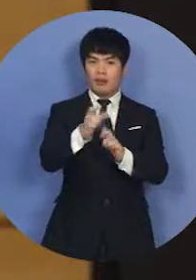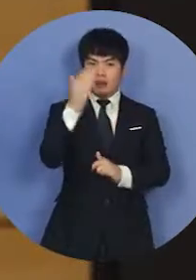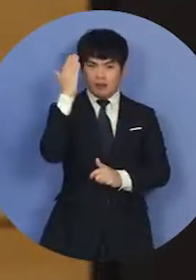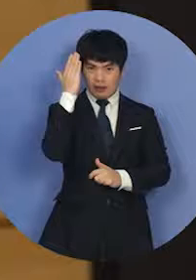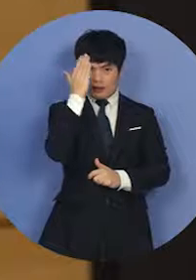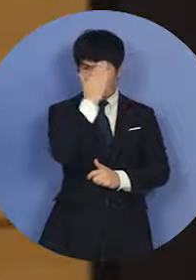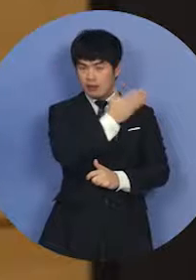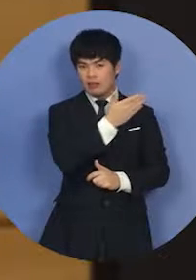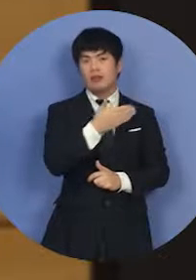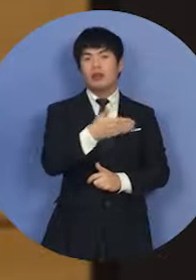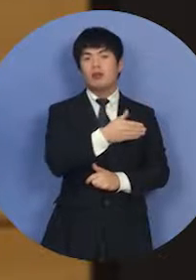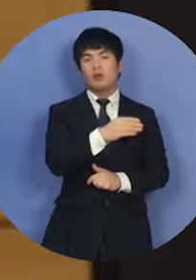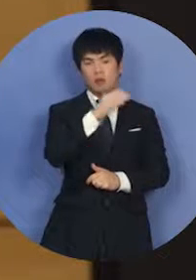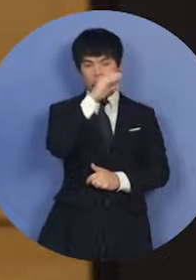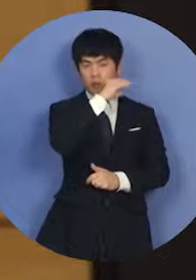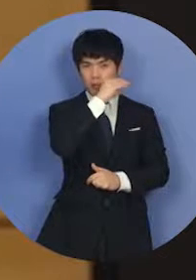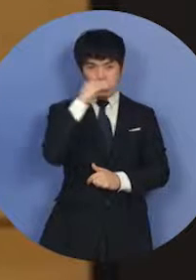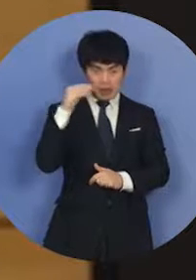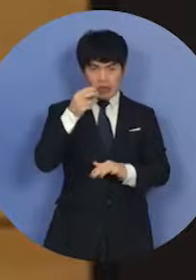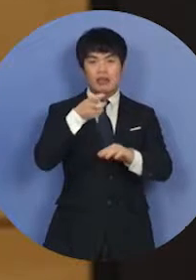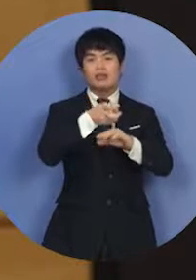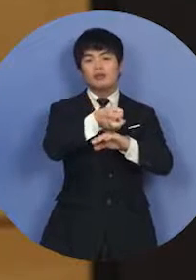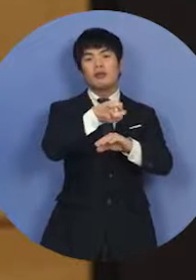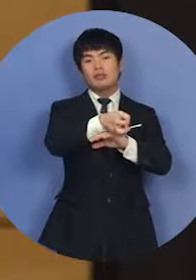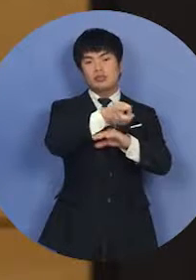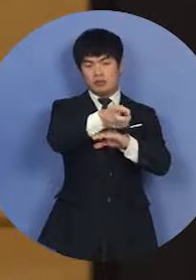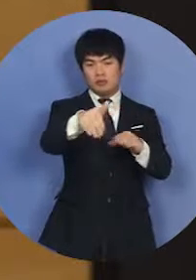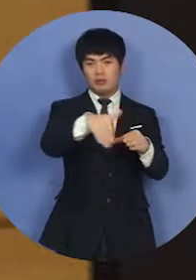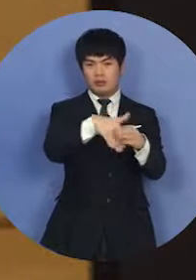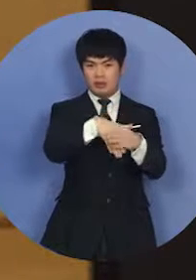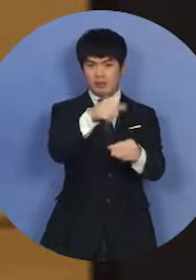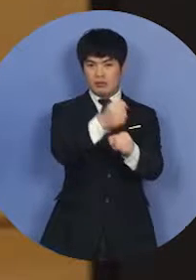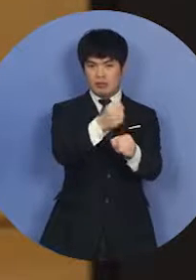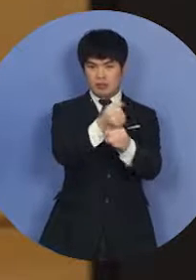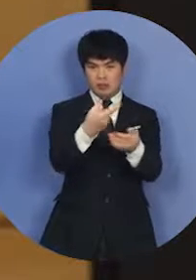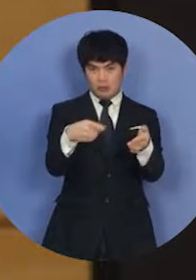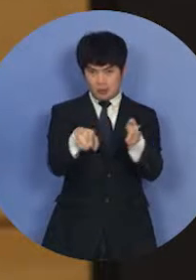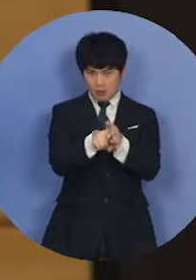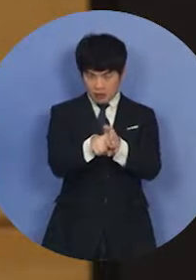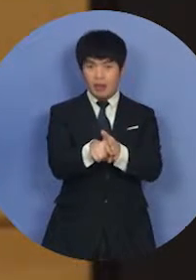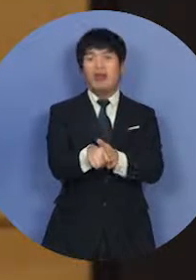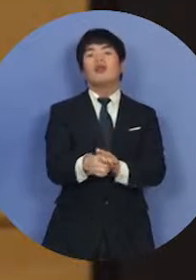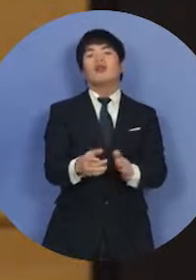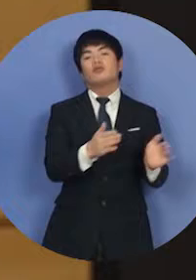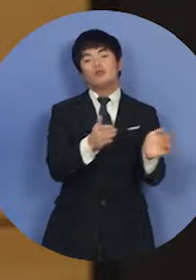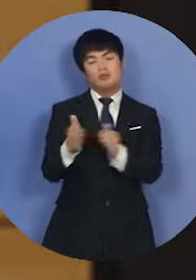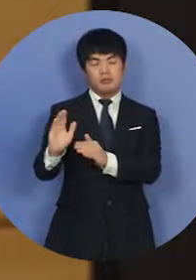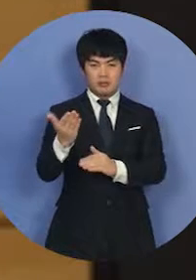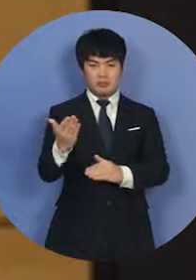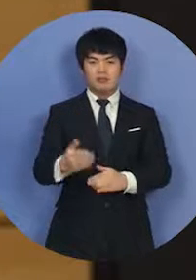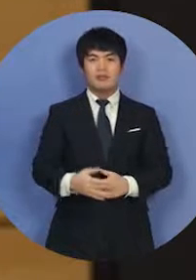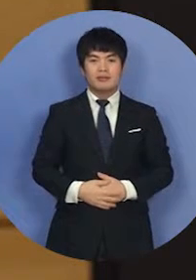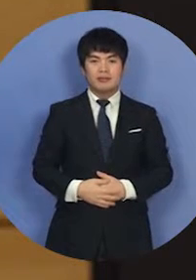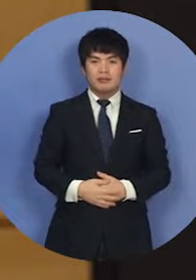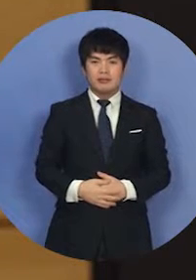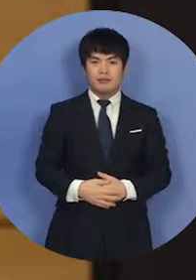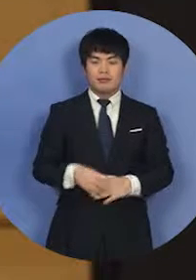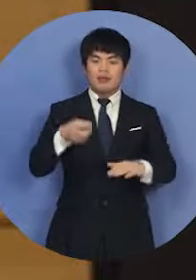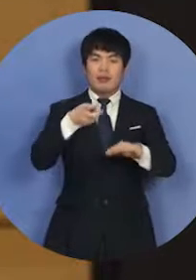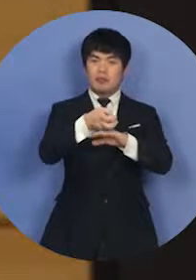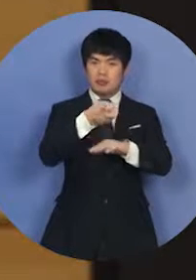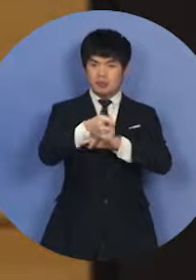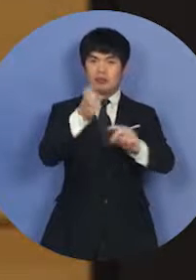으 으 정말 안으로 대단히 위해서 있습니다